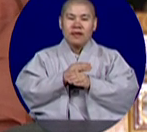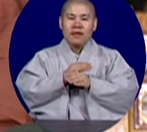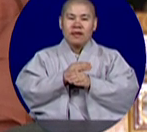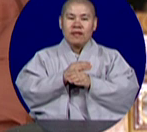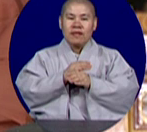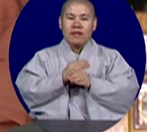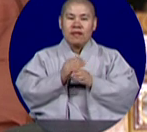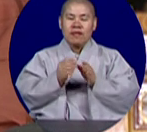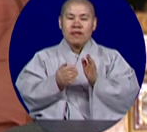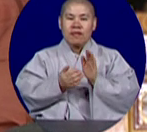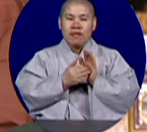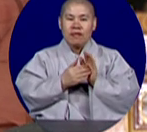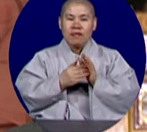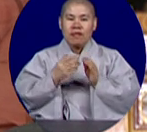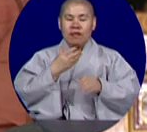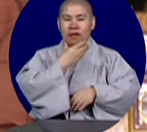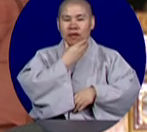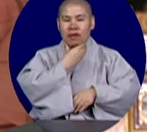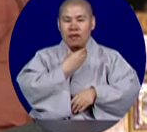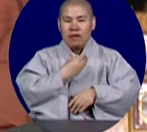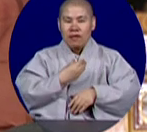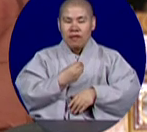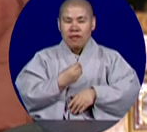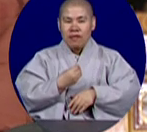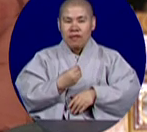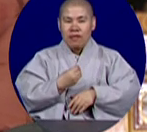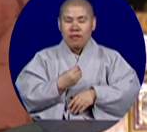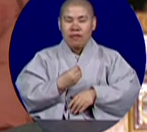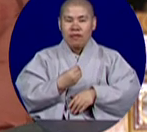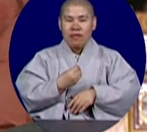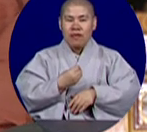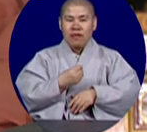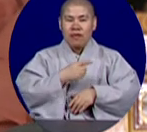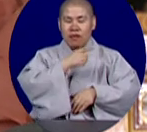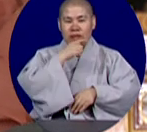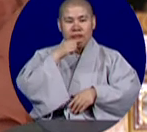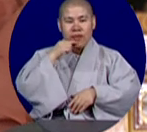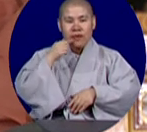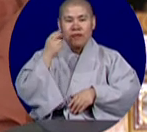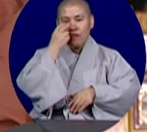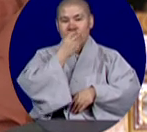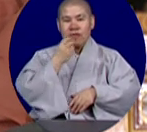오랑캐 수염이 붉은 줄 알았었는데